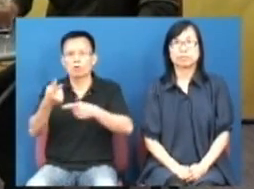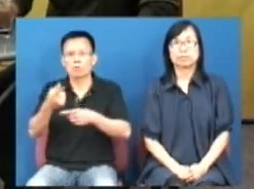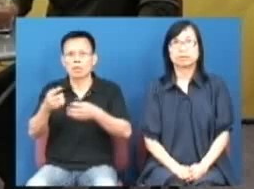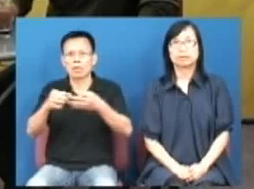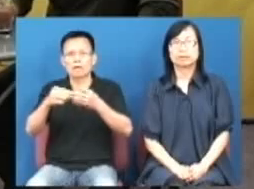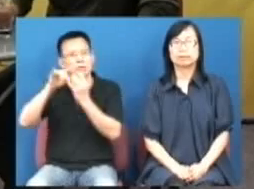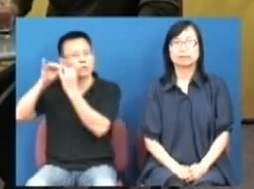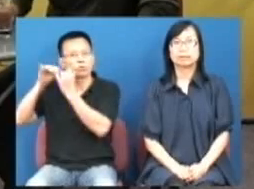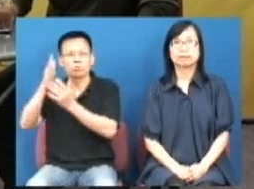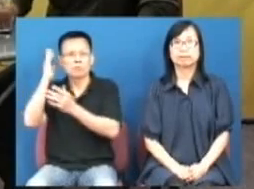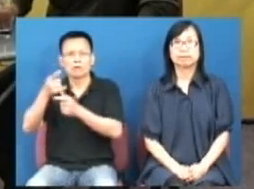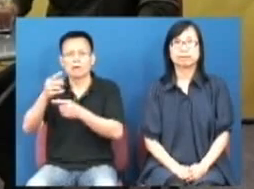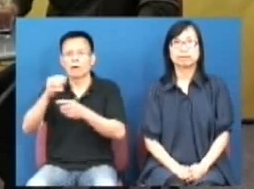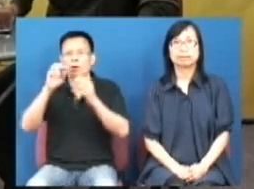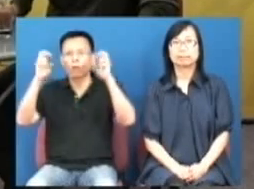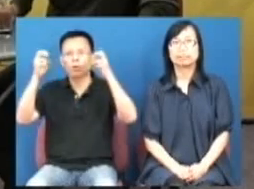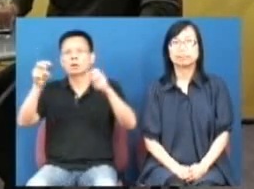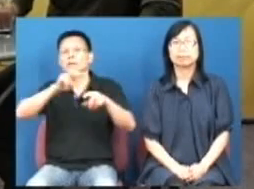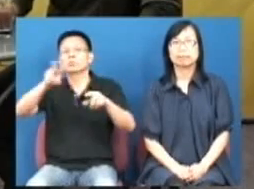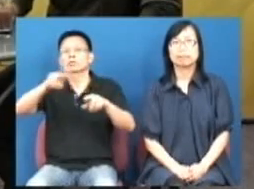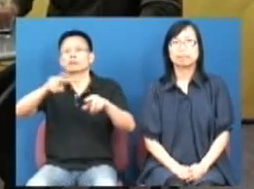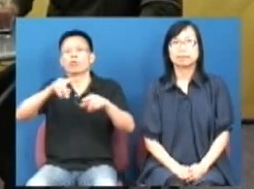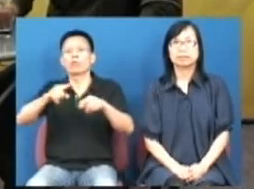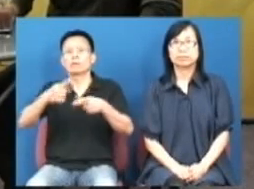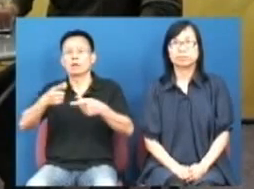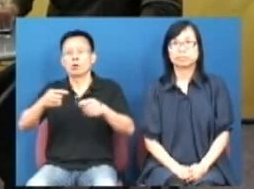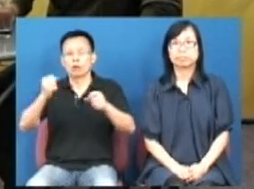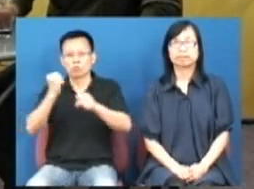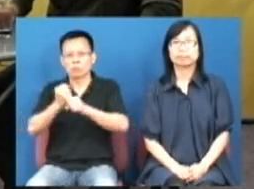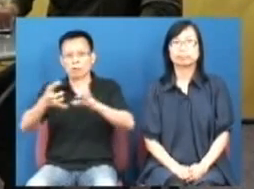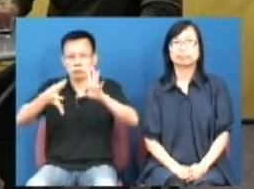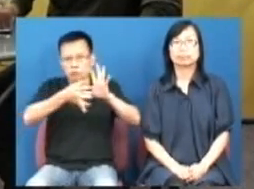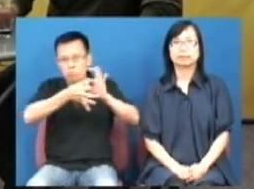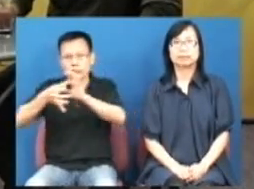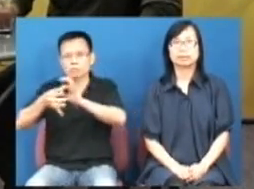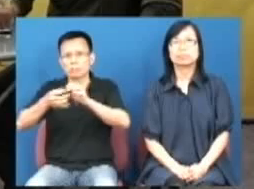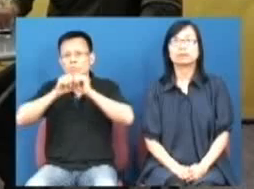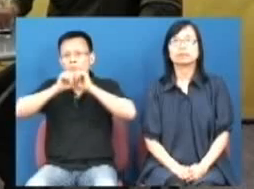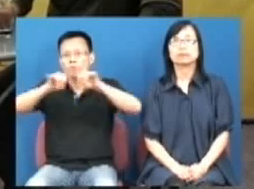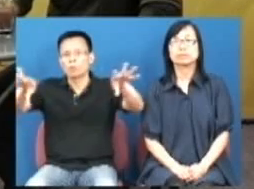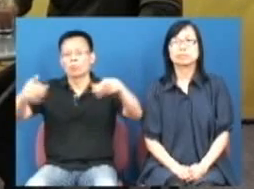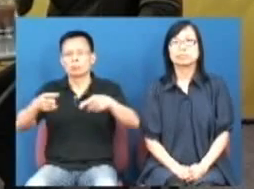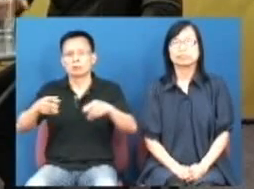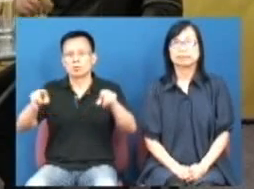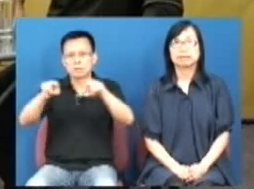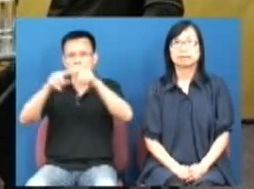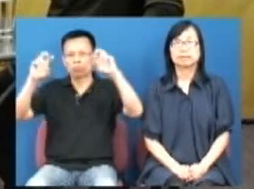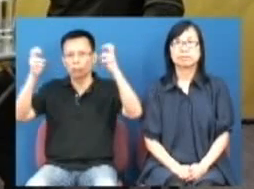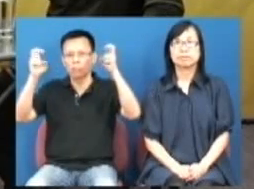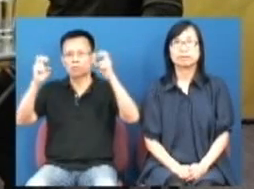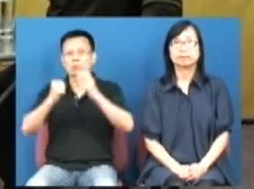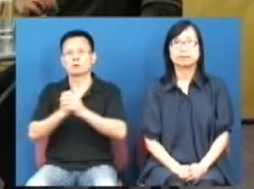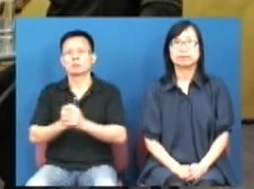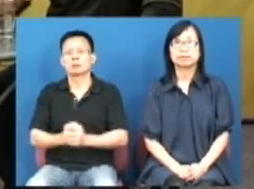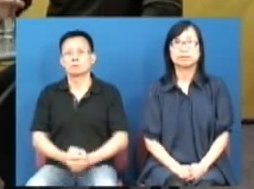係 咁我哋咧就係不如破天荒做一個聯播啦，一齊大家傾下呢個同樣嘅話題，真係嚇。 其實選管